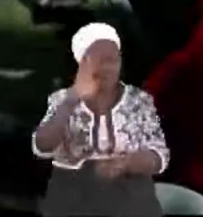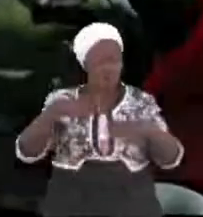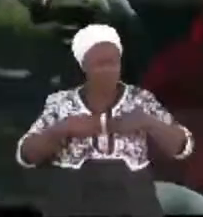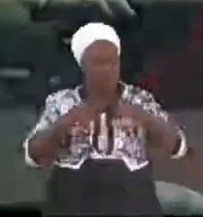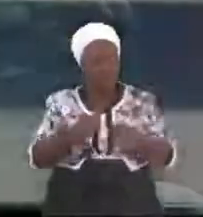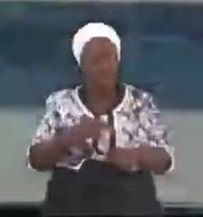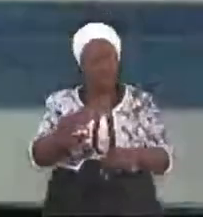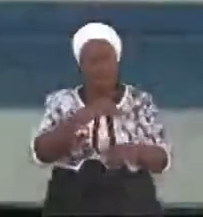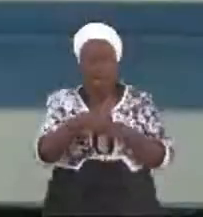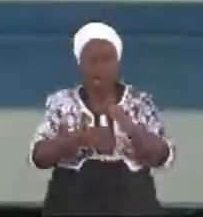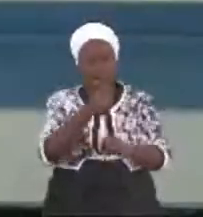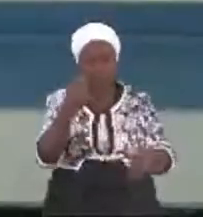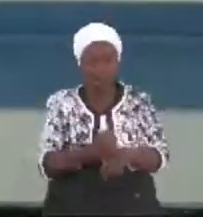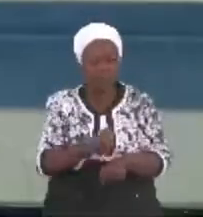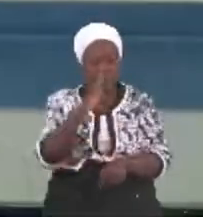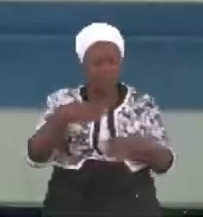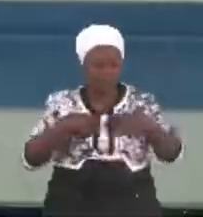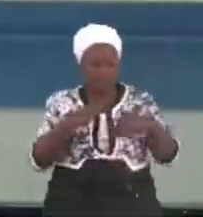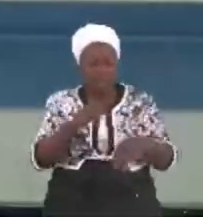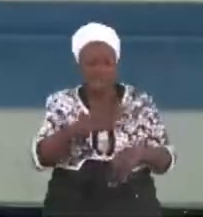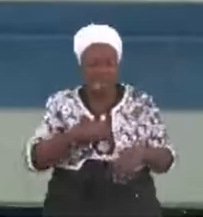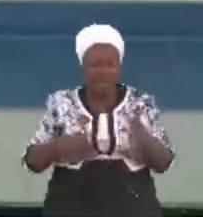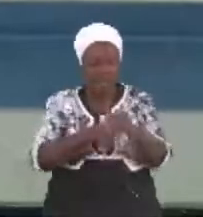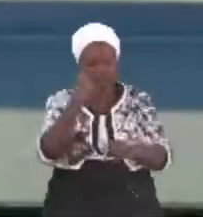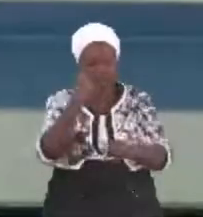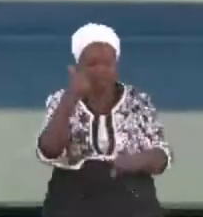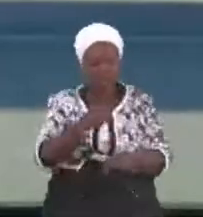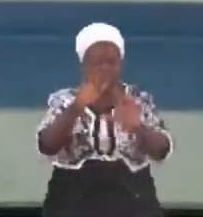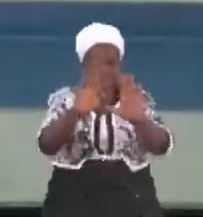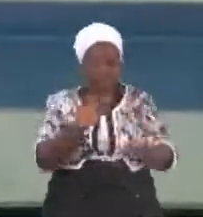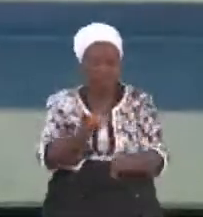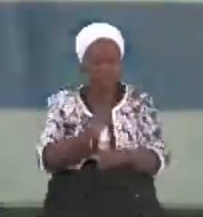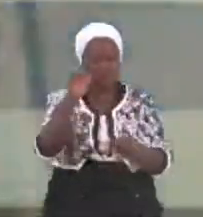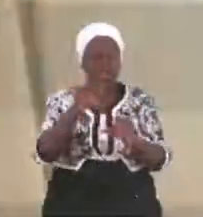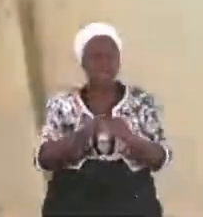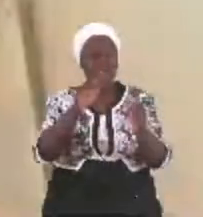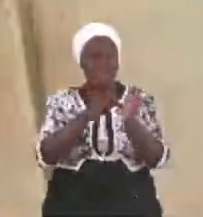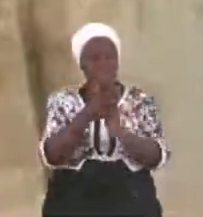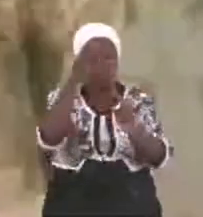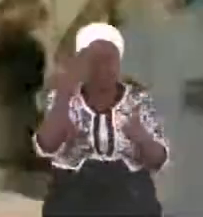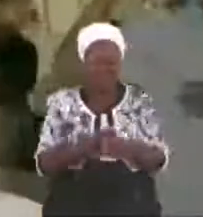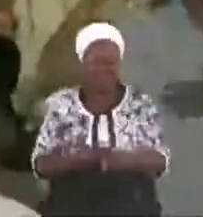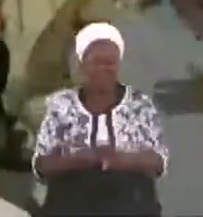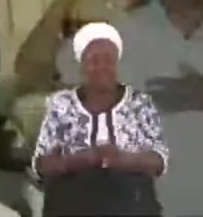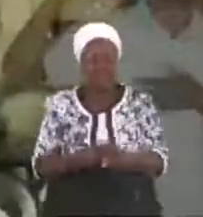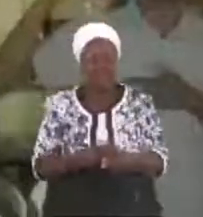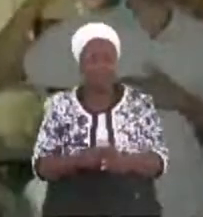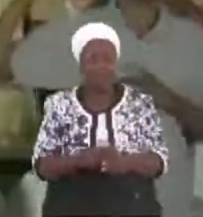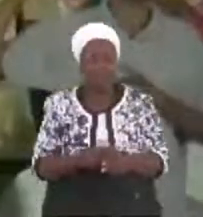guérison. Confirme les miracles. Confirme tout au nom de